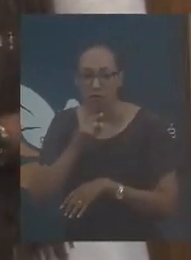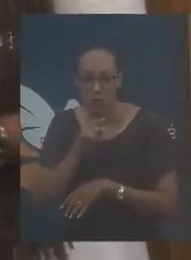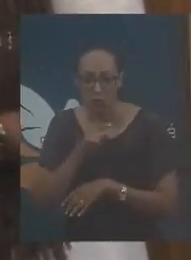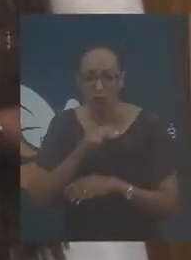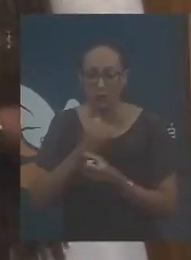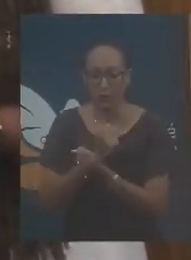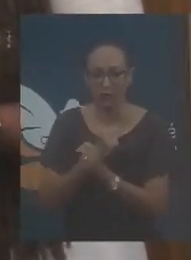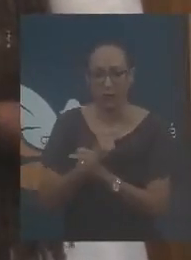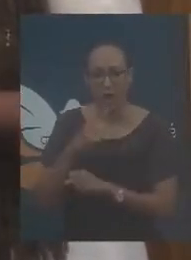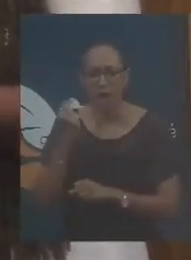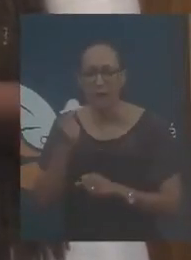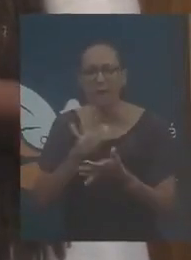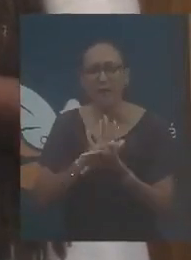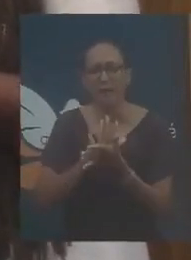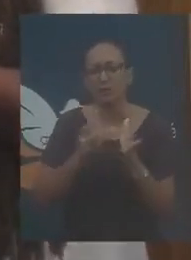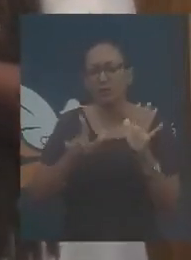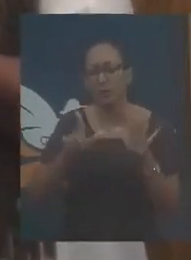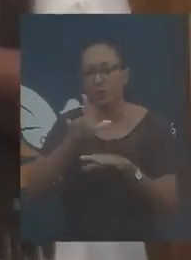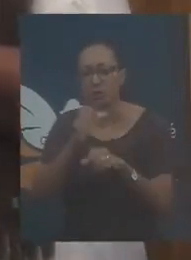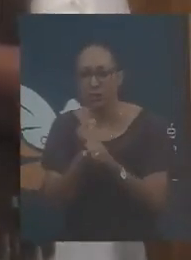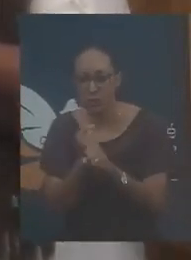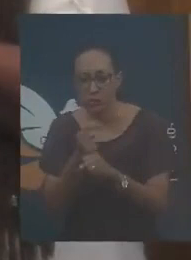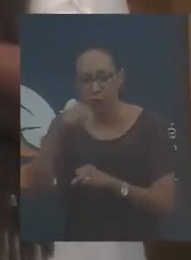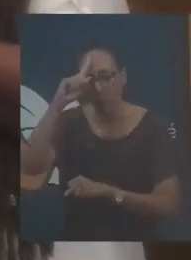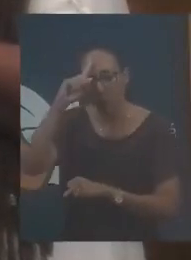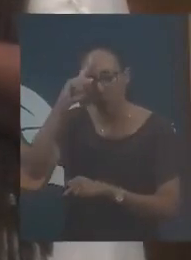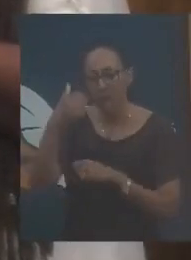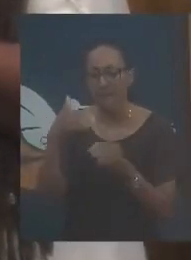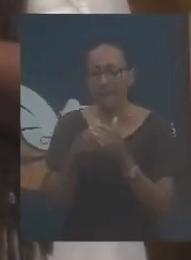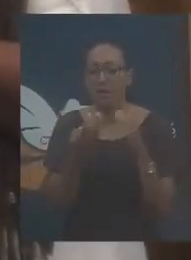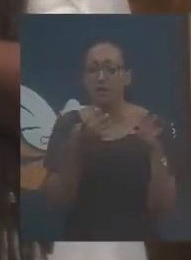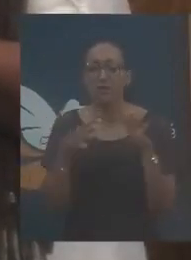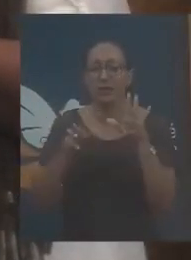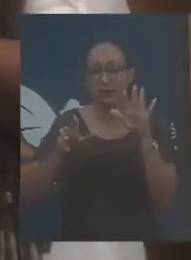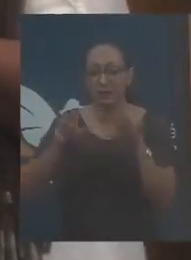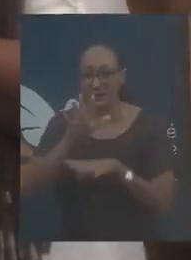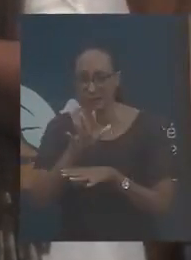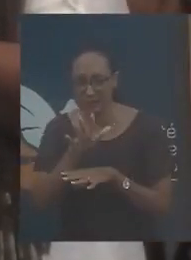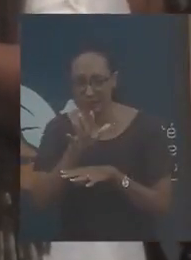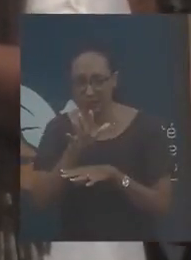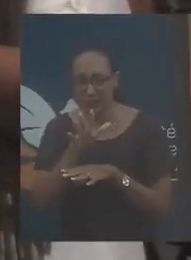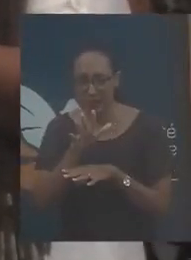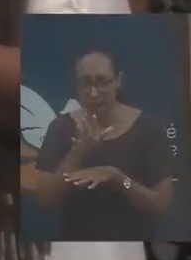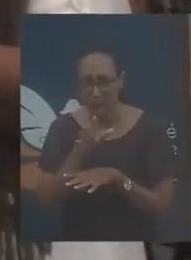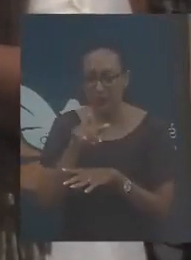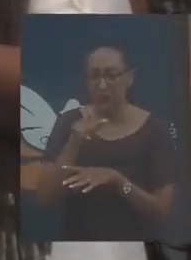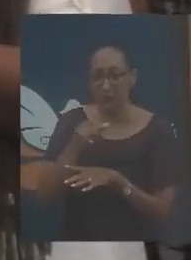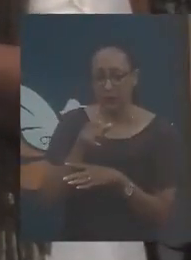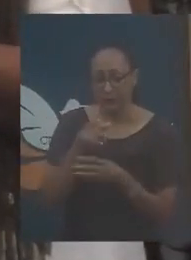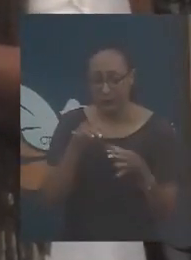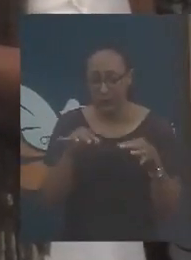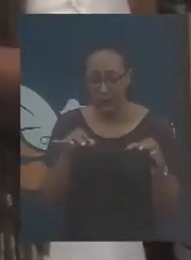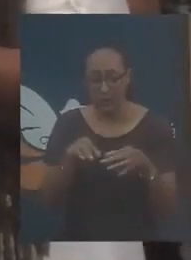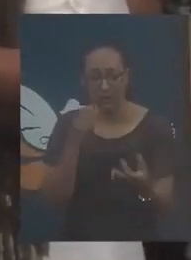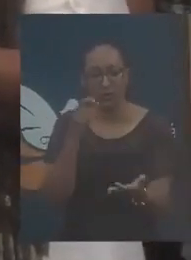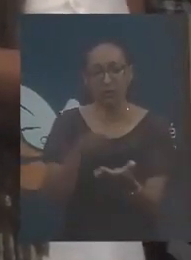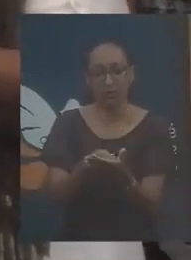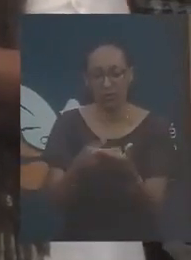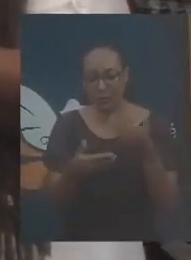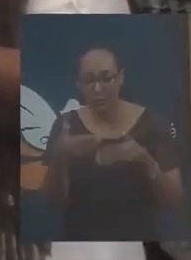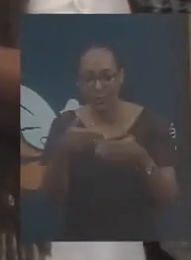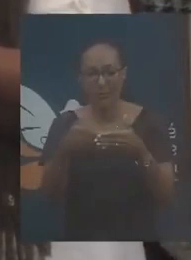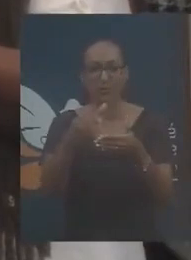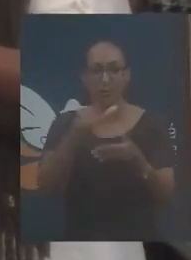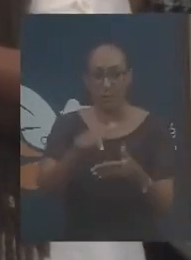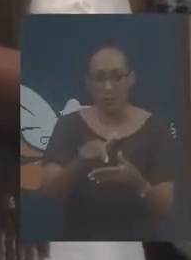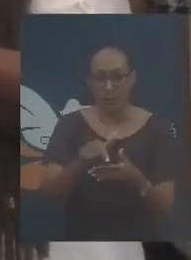72 ans. Pourquoi? Parce qu'en 1985, il a acheté un terrain. Il a construit.